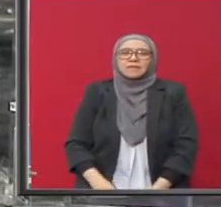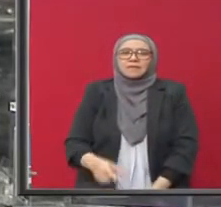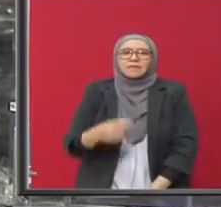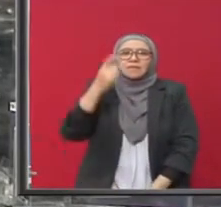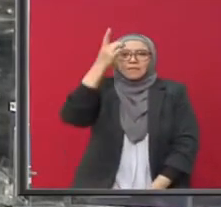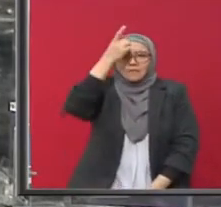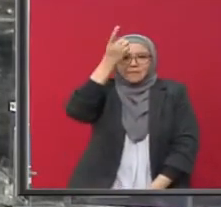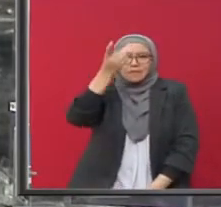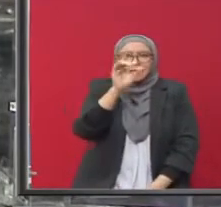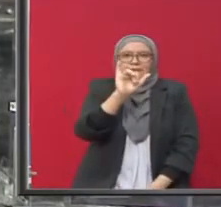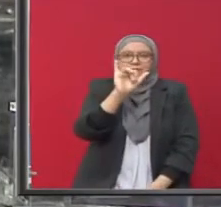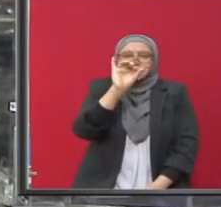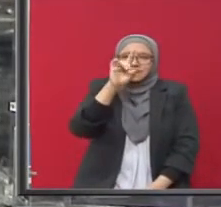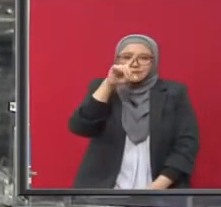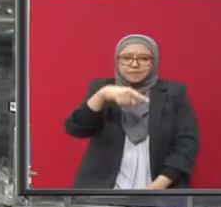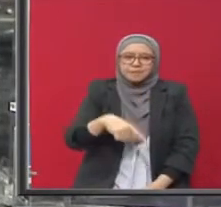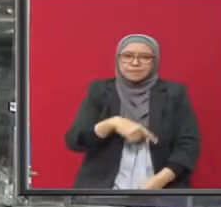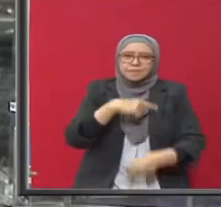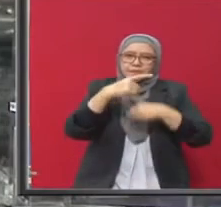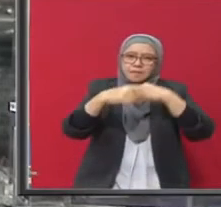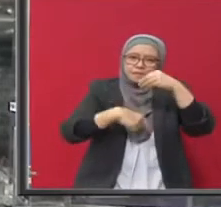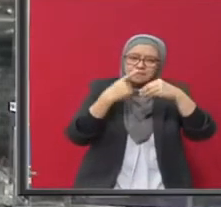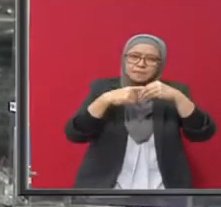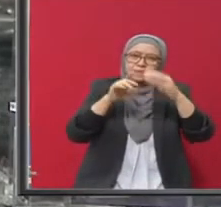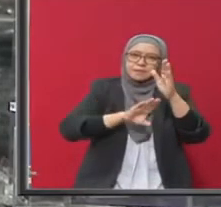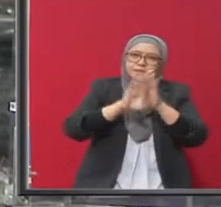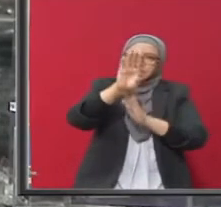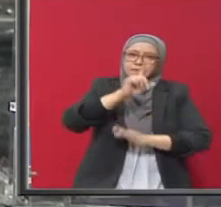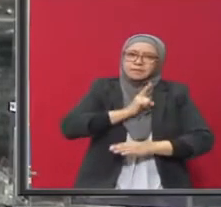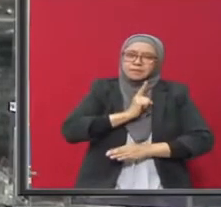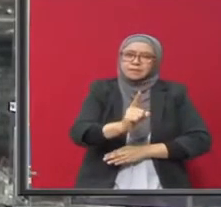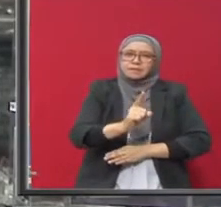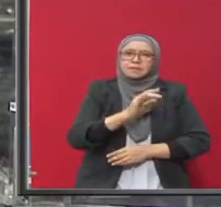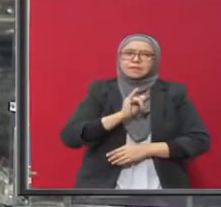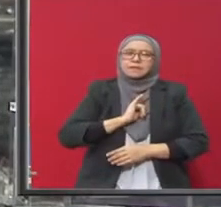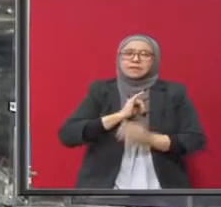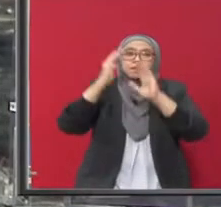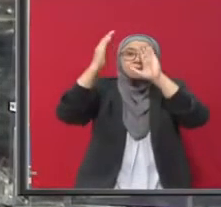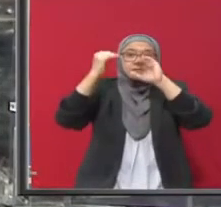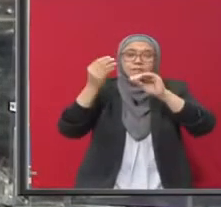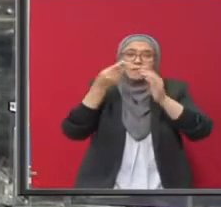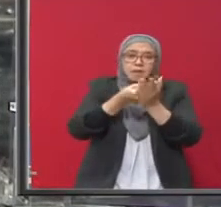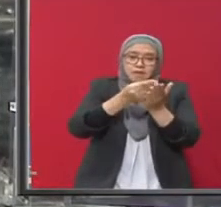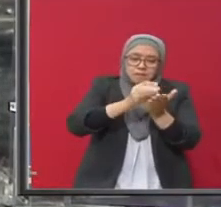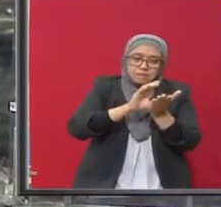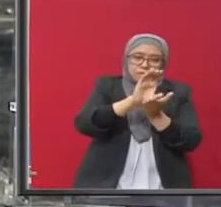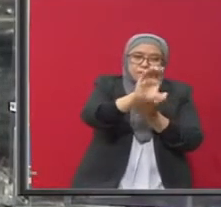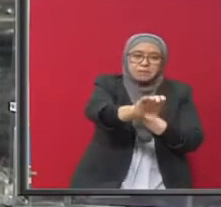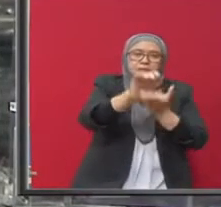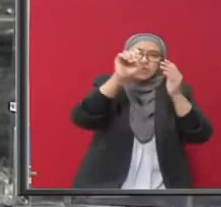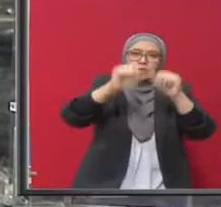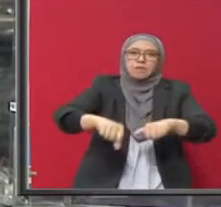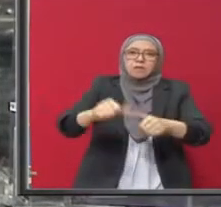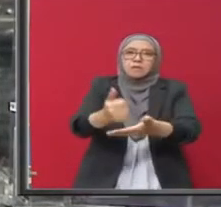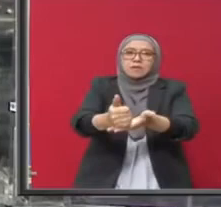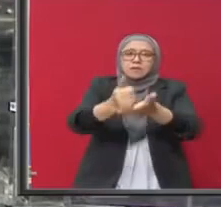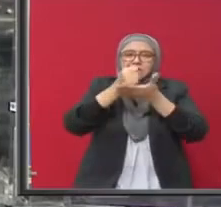Datuk Yang Dipertua, berkenaan pembangunan Islam juga, saya berharap agar bajet yang disalurkan turut boleh